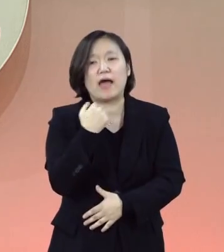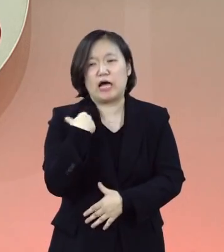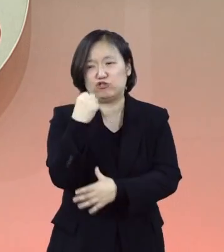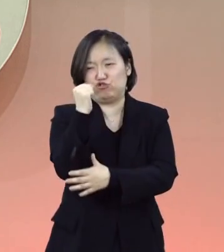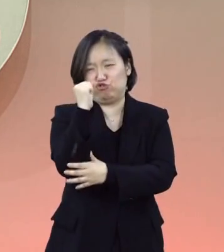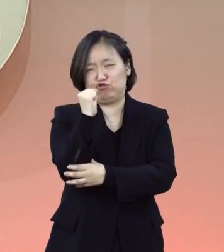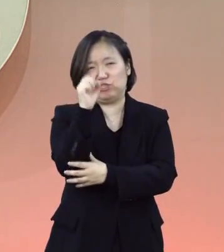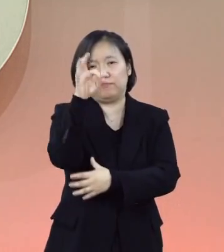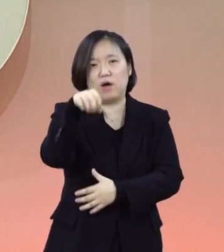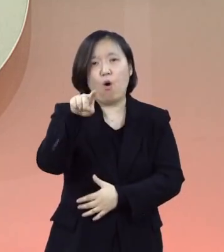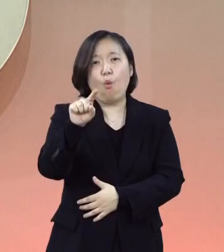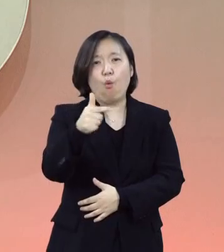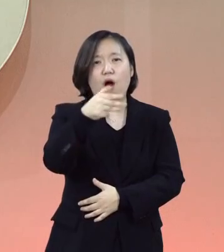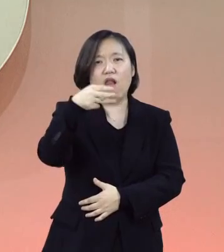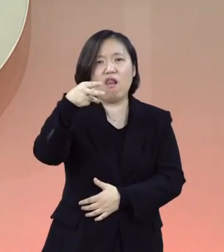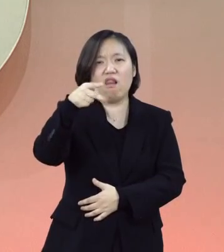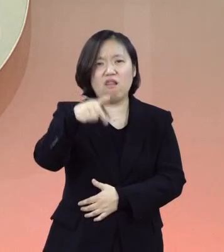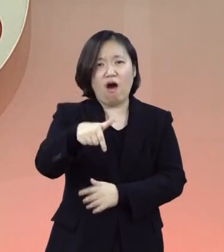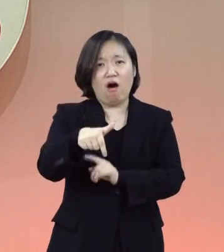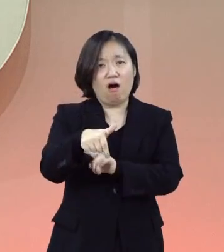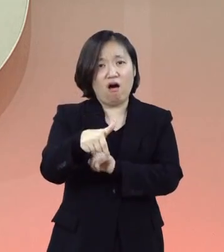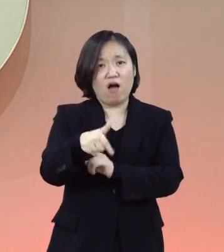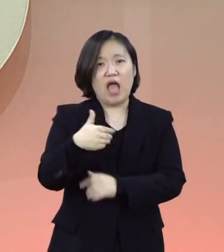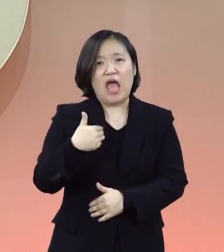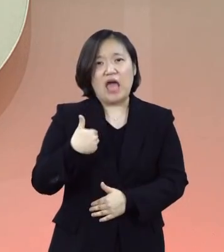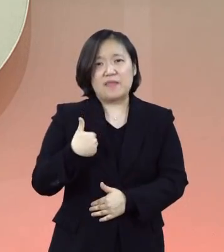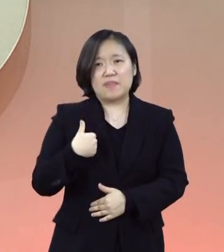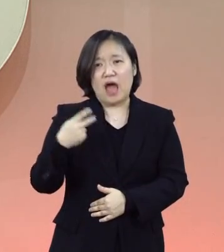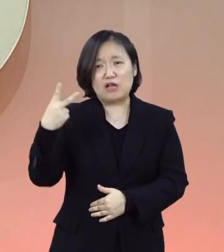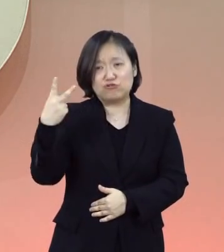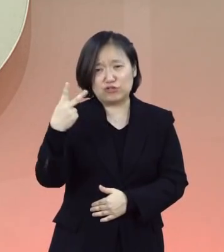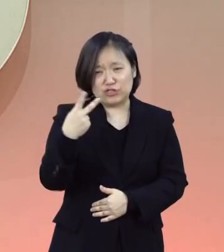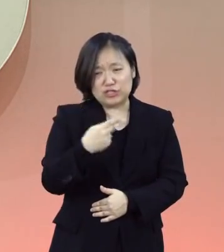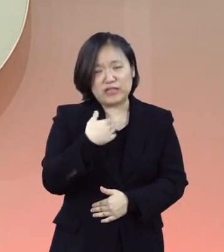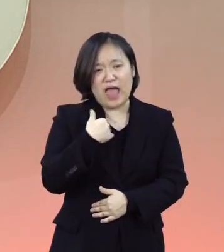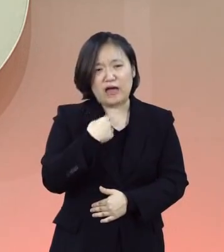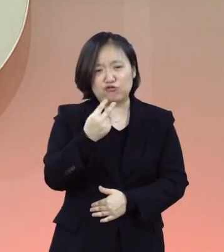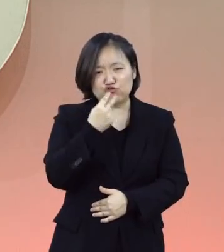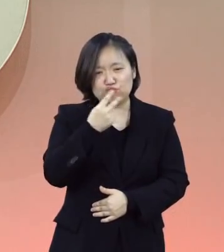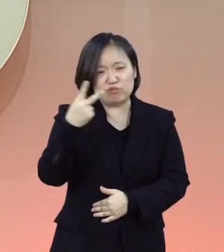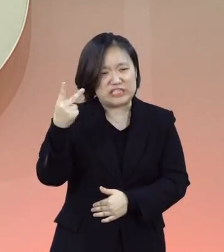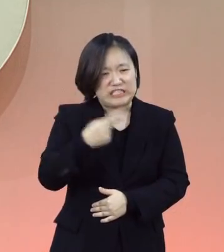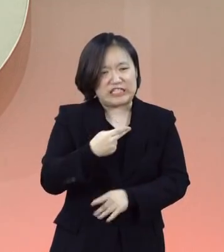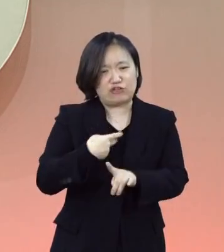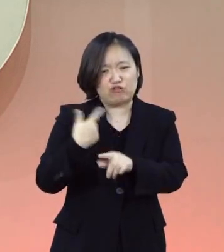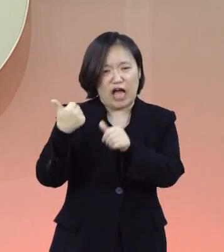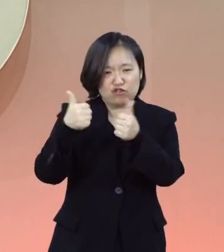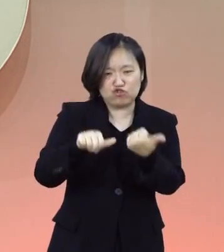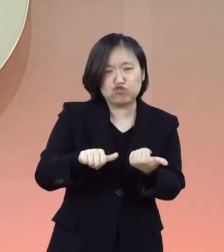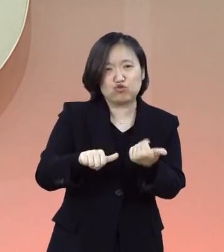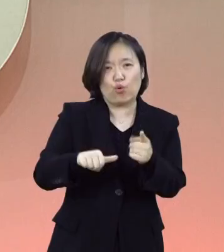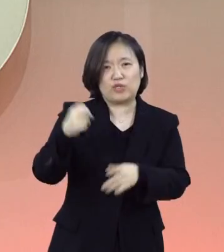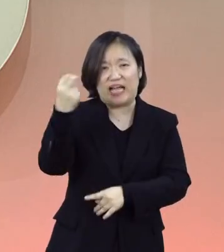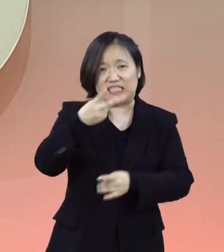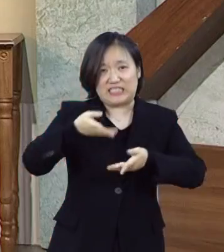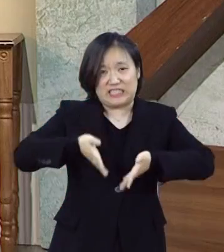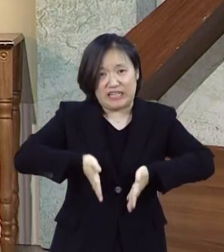몸뚱아리가 다 흩어지고 내 숨이 끊기고 내 목숨이 사라져서 다음 생 새로운 몸을